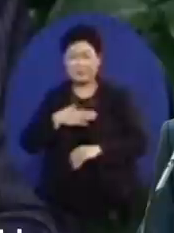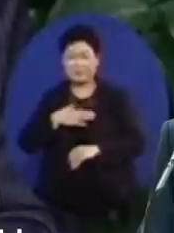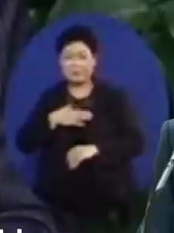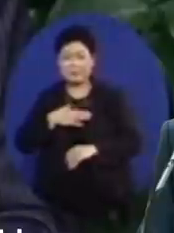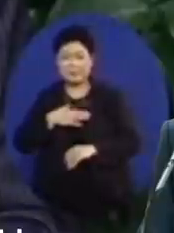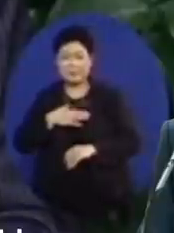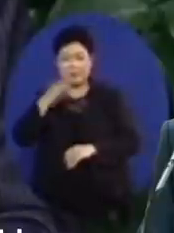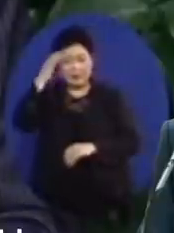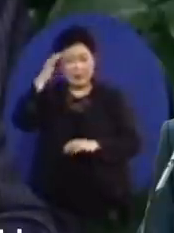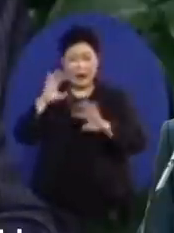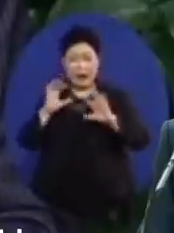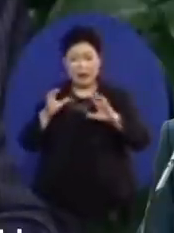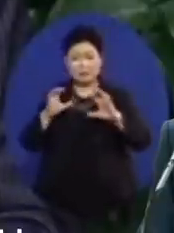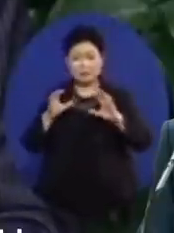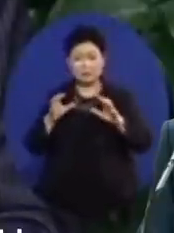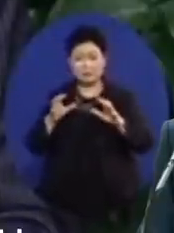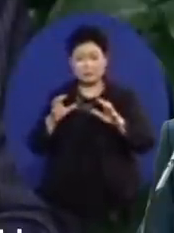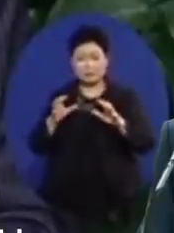한국